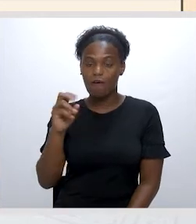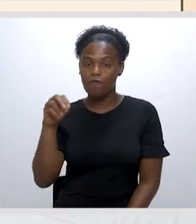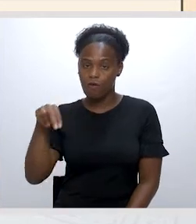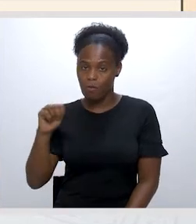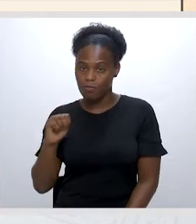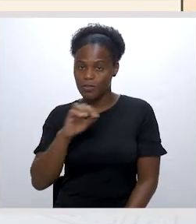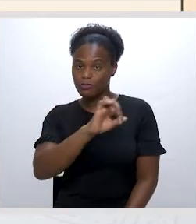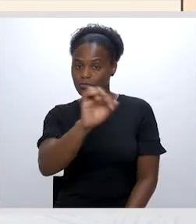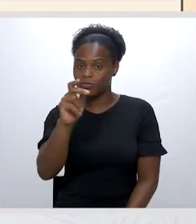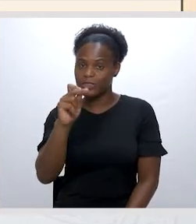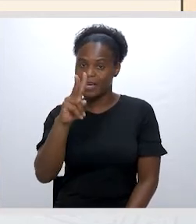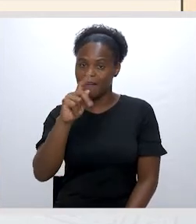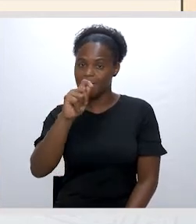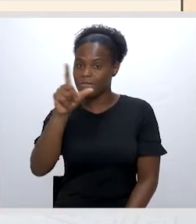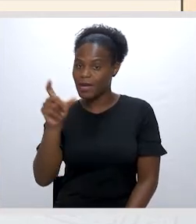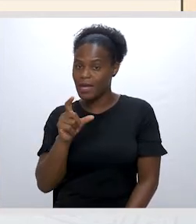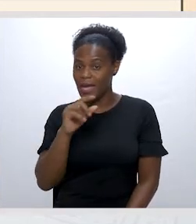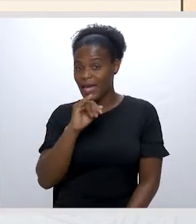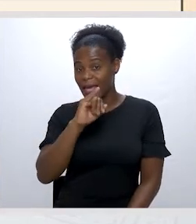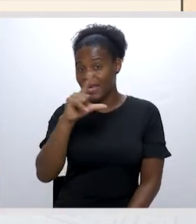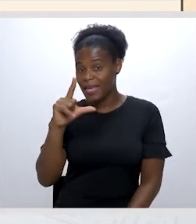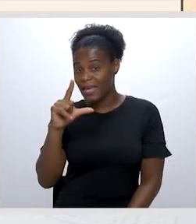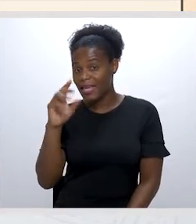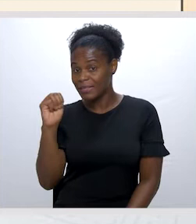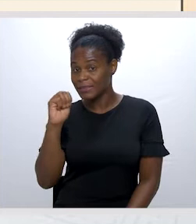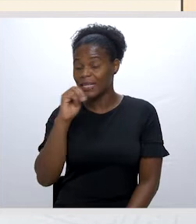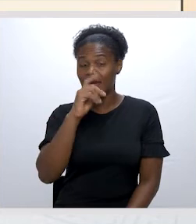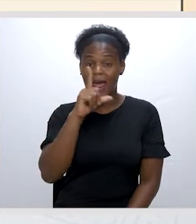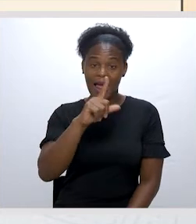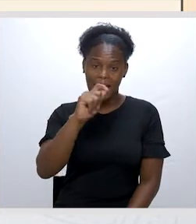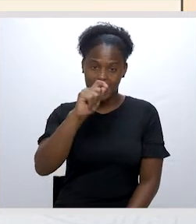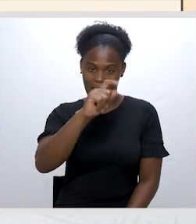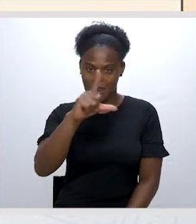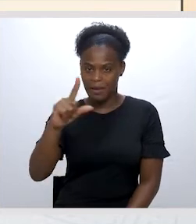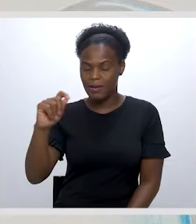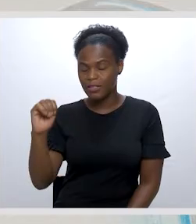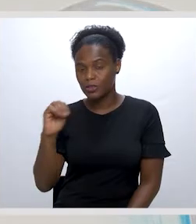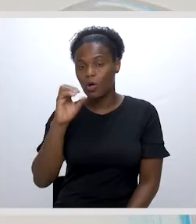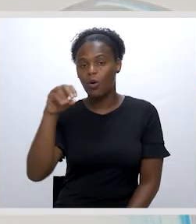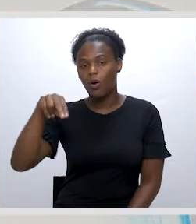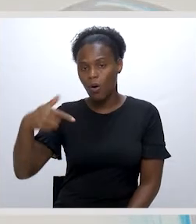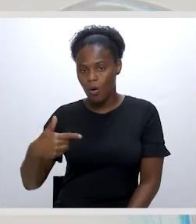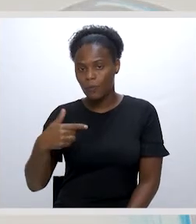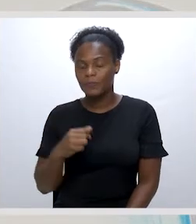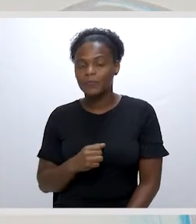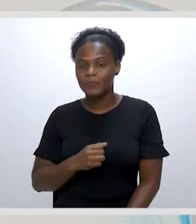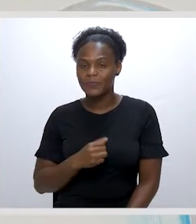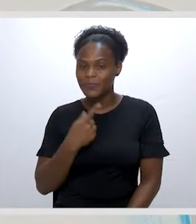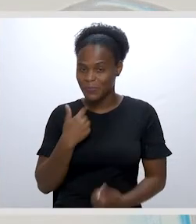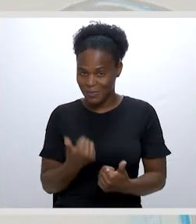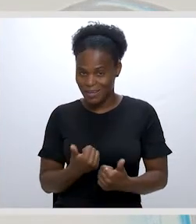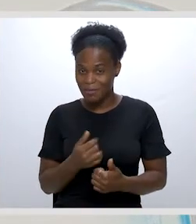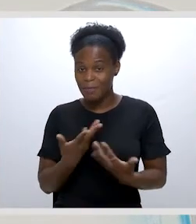avez, ils ont ou elles ont. Très bien, maintenant